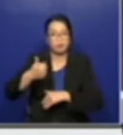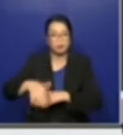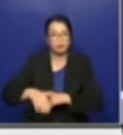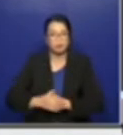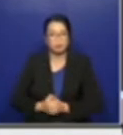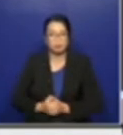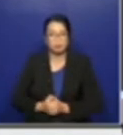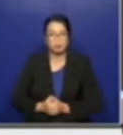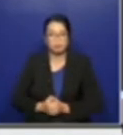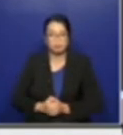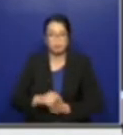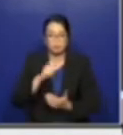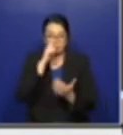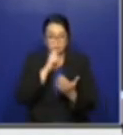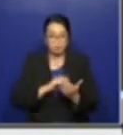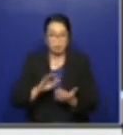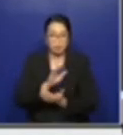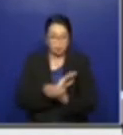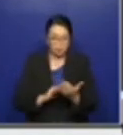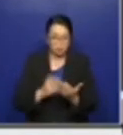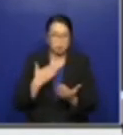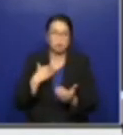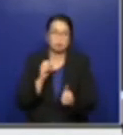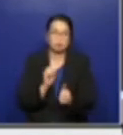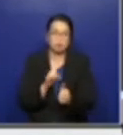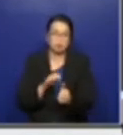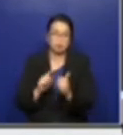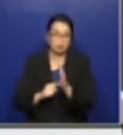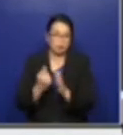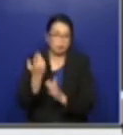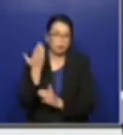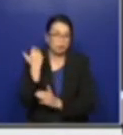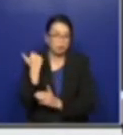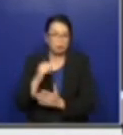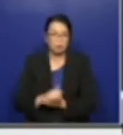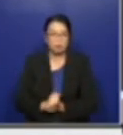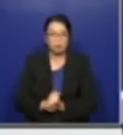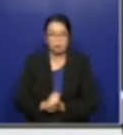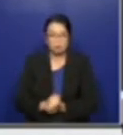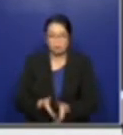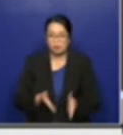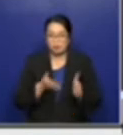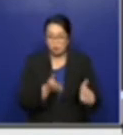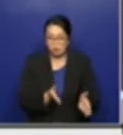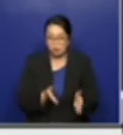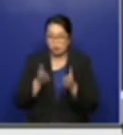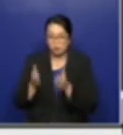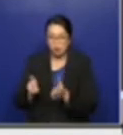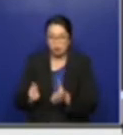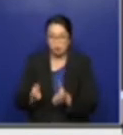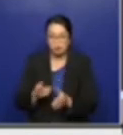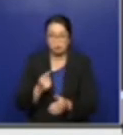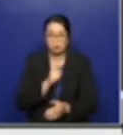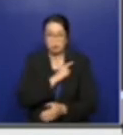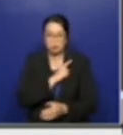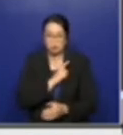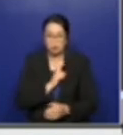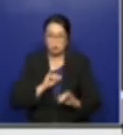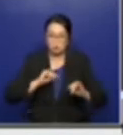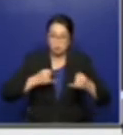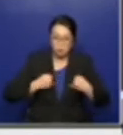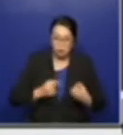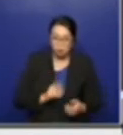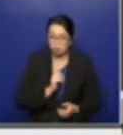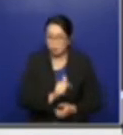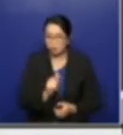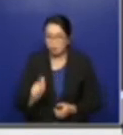ครับผมเรียนมาตั้งแต่ครั้งแรกแล้วว่าไม่ควรจะให้คนใดคนหนึ่งเป็นเจ้าภาพต้องให้คนไ